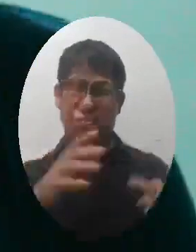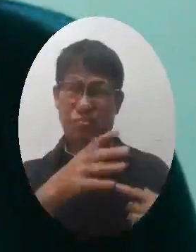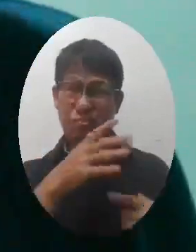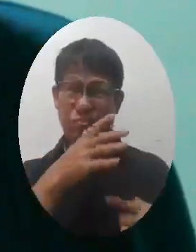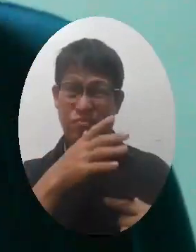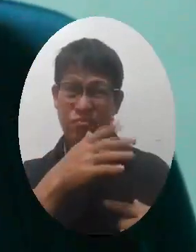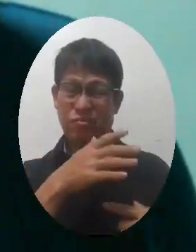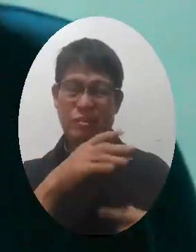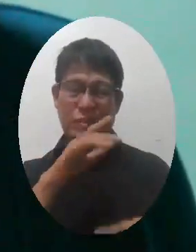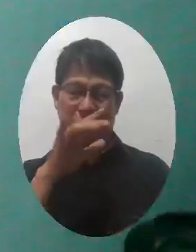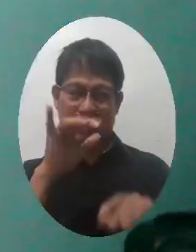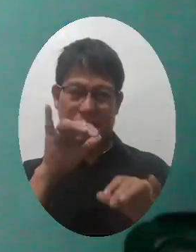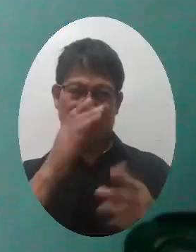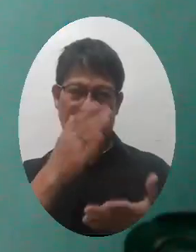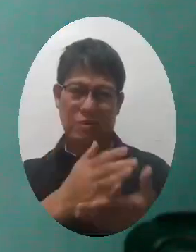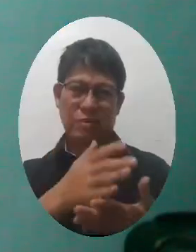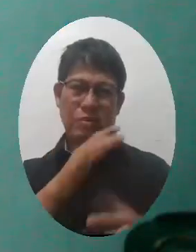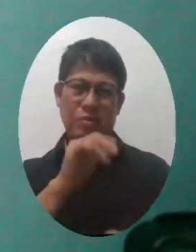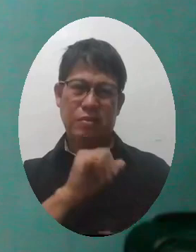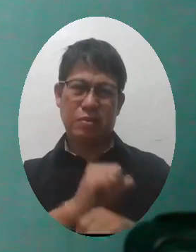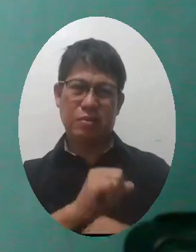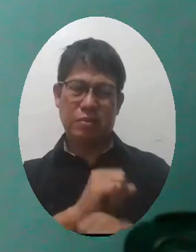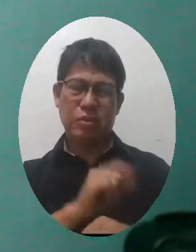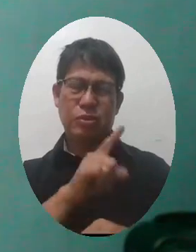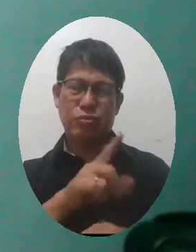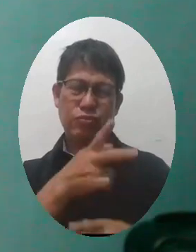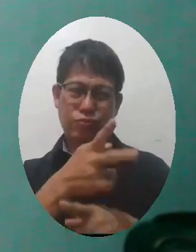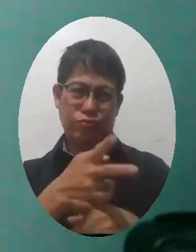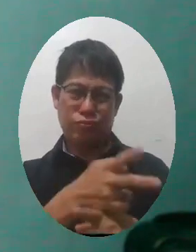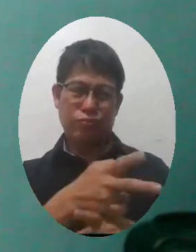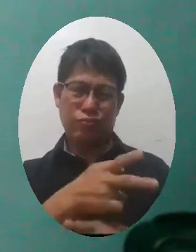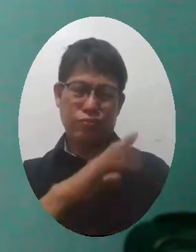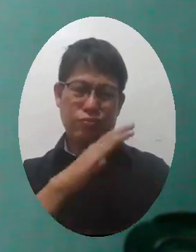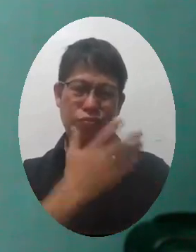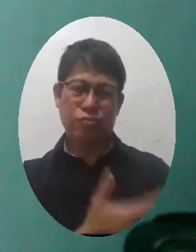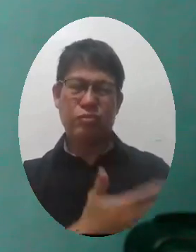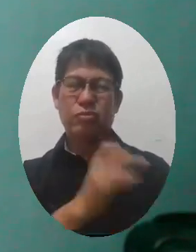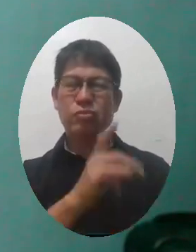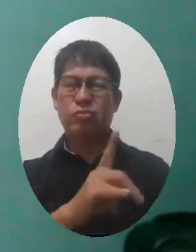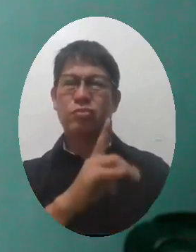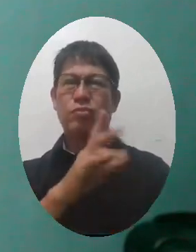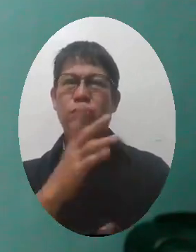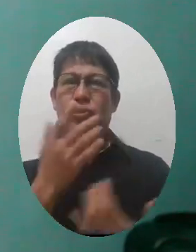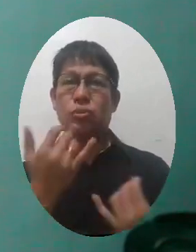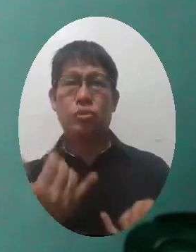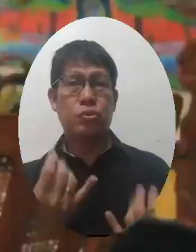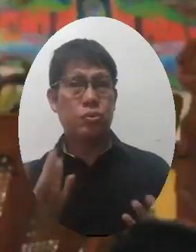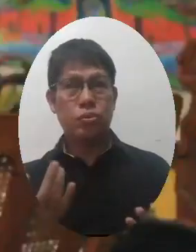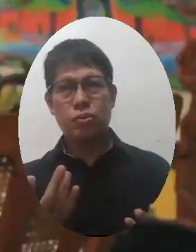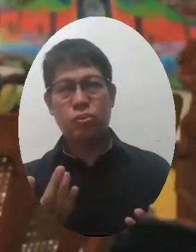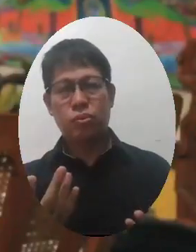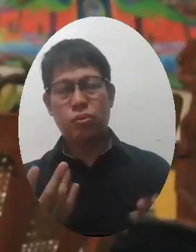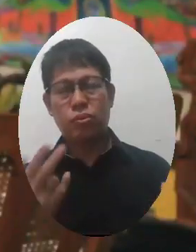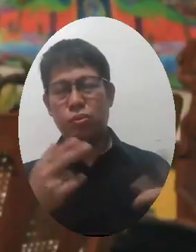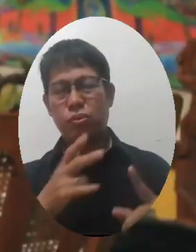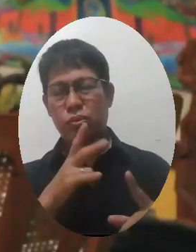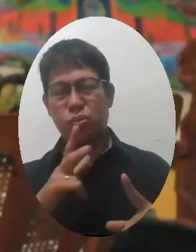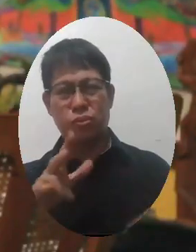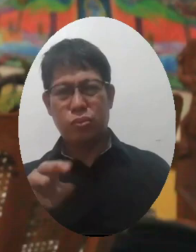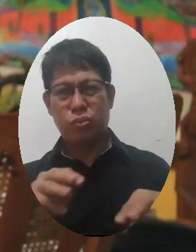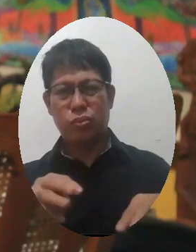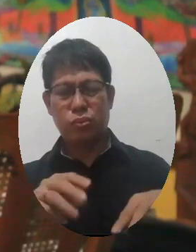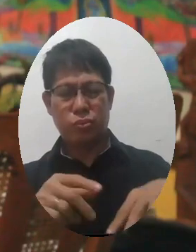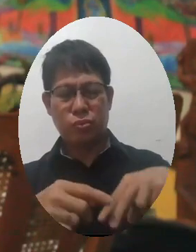Carmela para matutukan niya ang kanyang anak. Hanggang ngayon, hindi pa rin nagagalaw ang mga